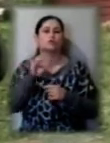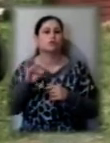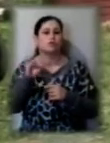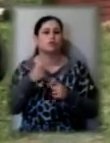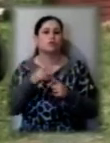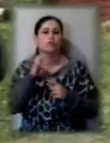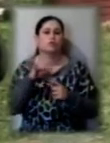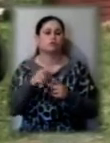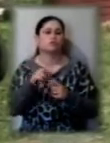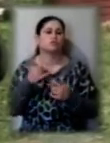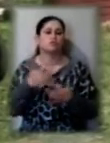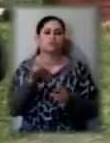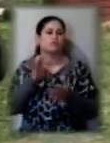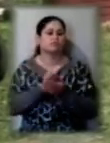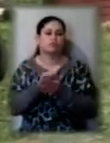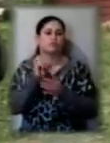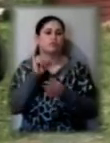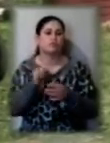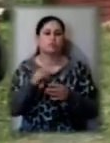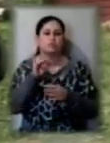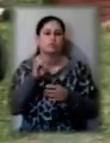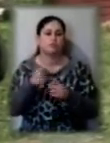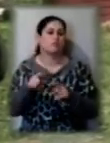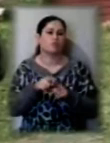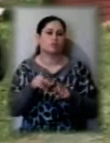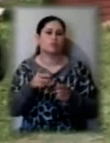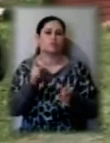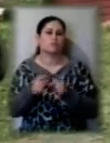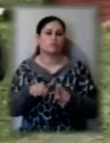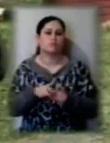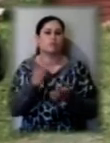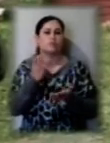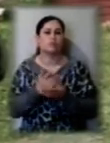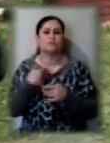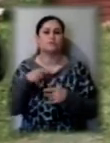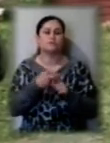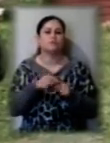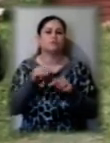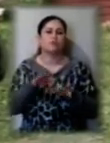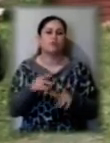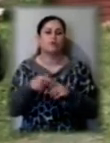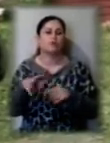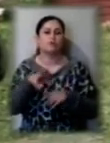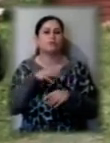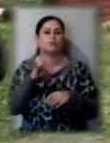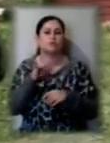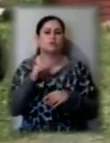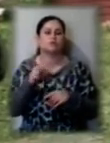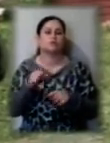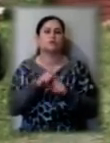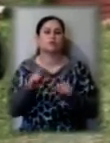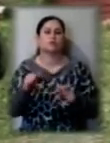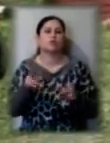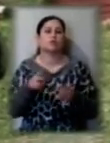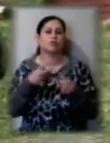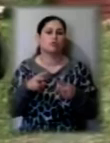занедбаному стані, будемо говорити так, як воно є на самому ділі. Тому ми вирішили з нашими мистецькими школами, клубами,